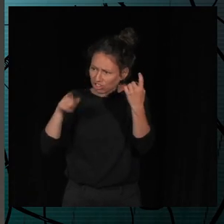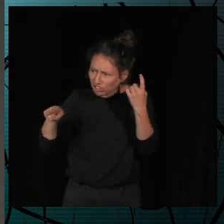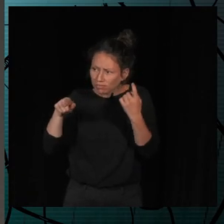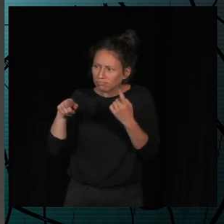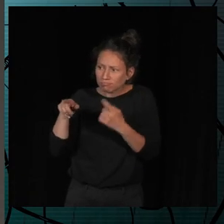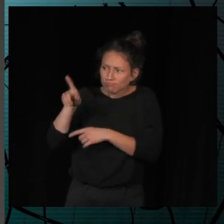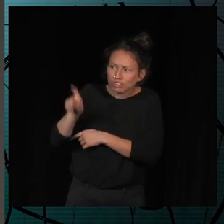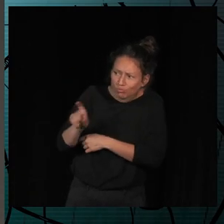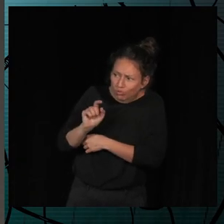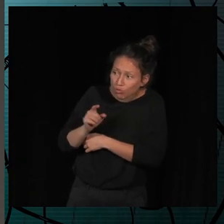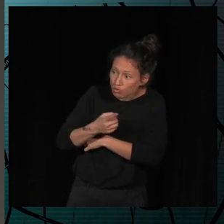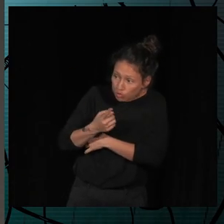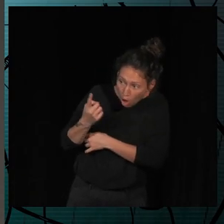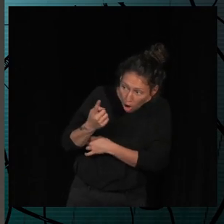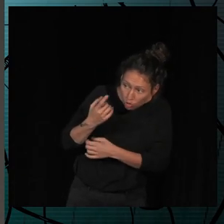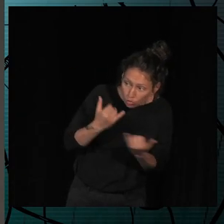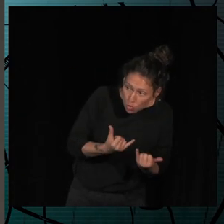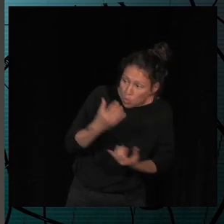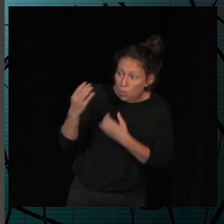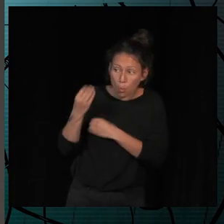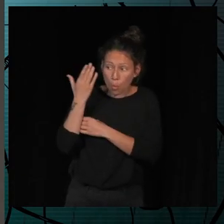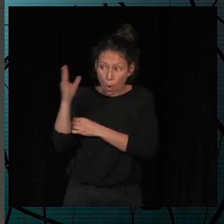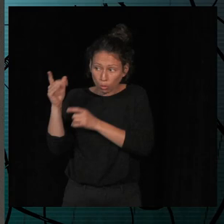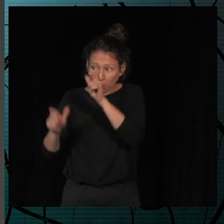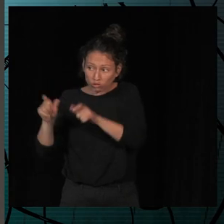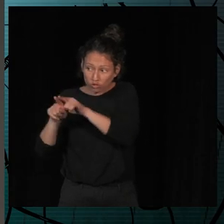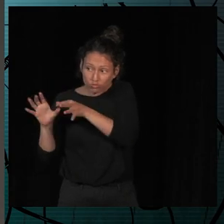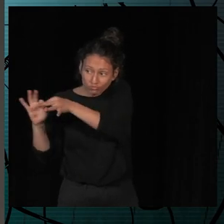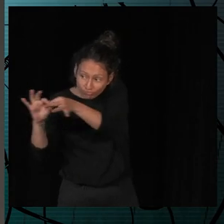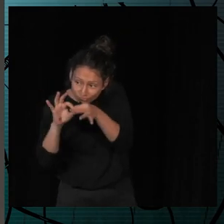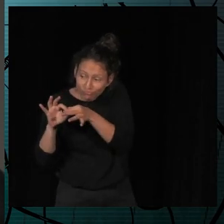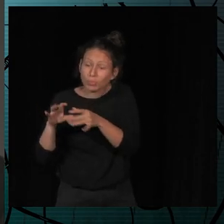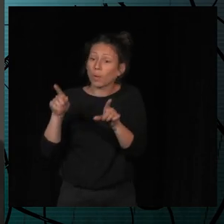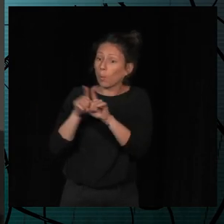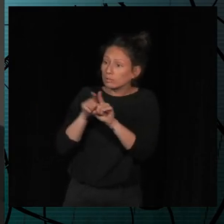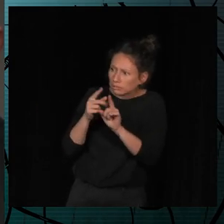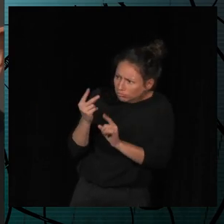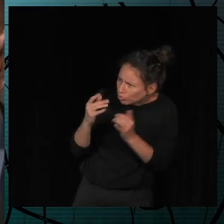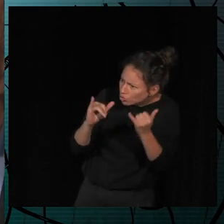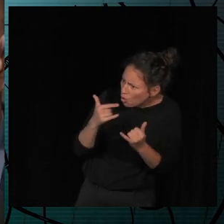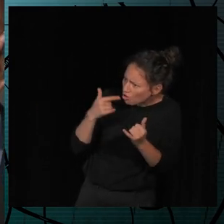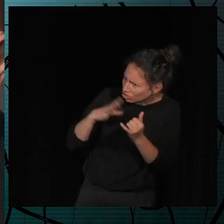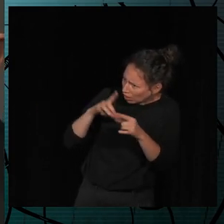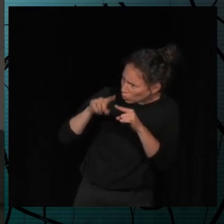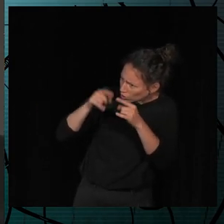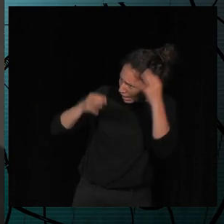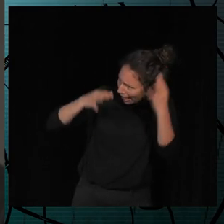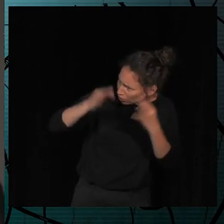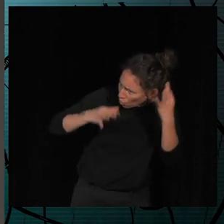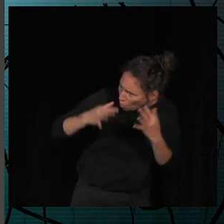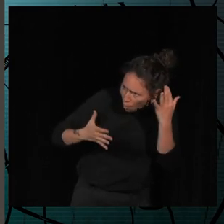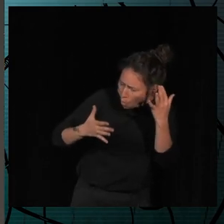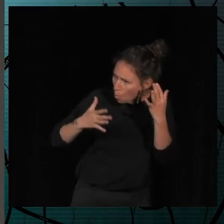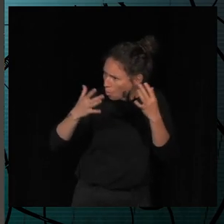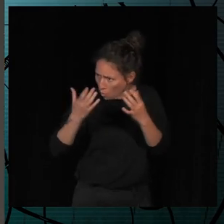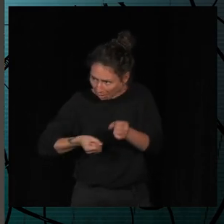joues seul avec d'autres est-ce que tu as desà quel genre d'activités de création tu as dans le jeu et puis est-ce que tu penser à faire ton métier plus tard dans les professions du